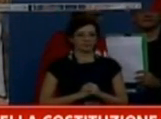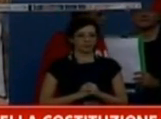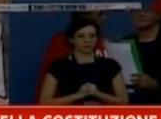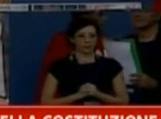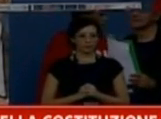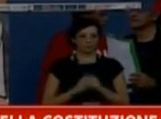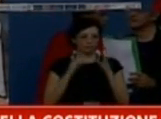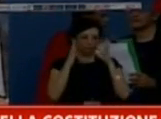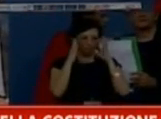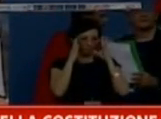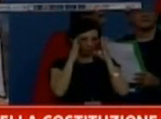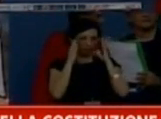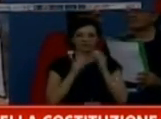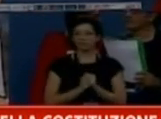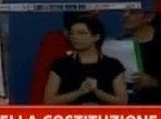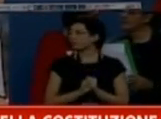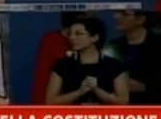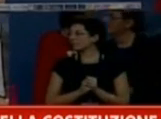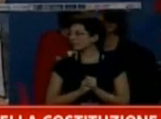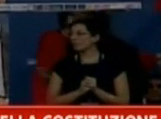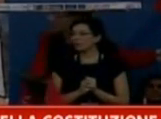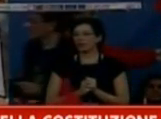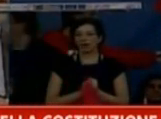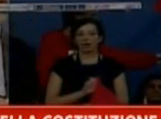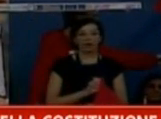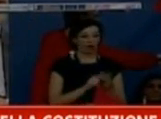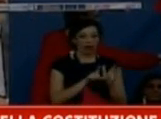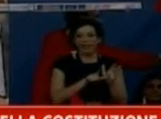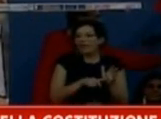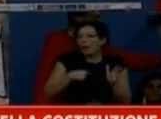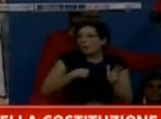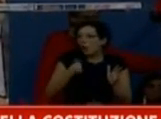Io non so quanti minuti mi vengono concessi.